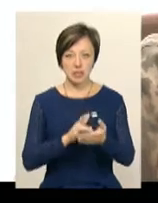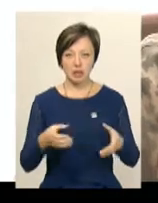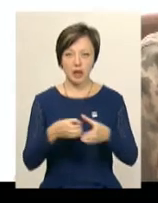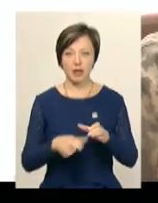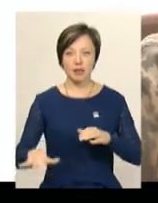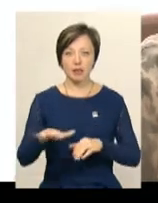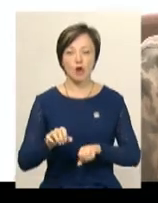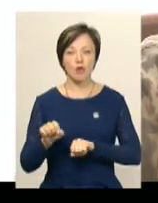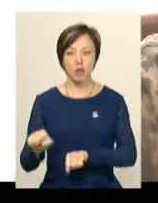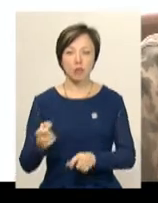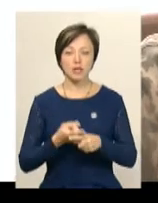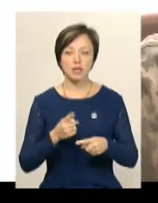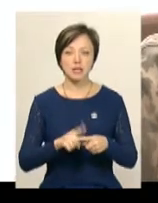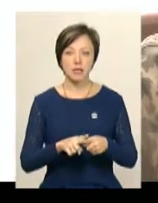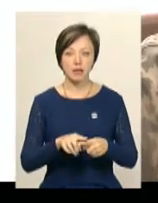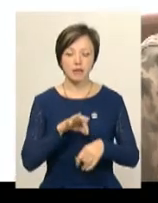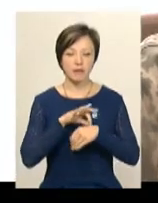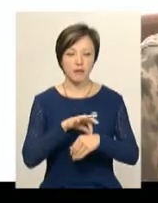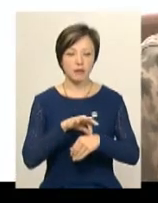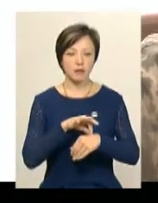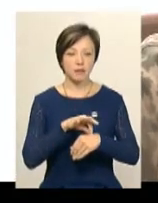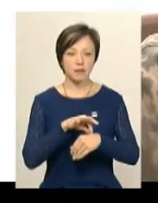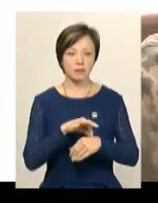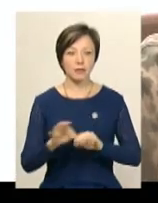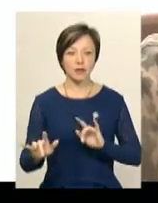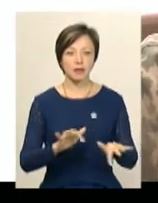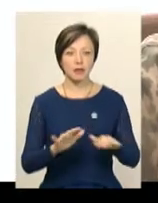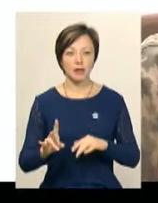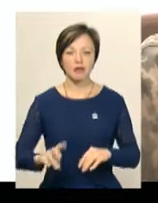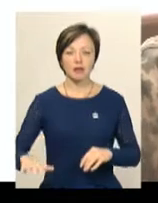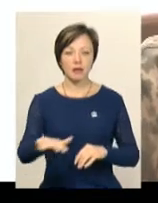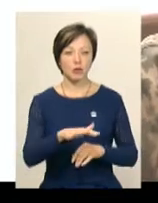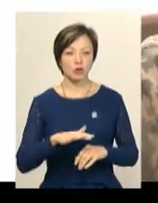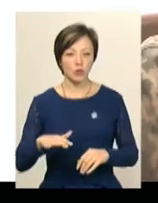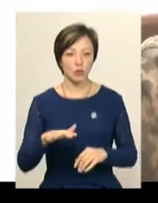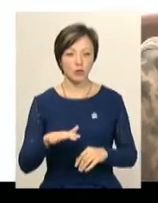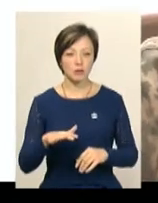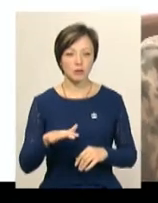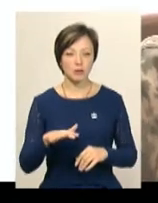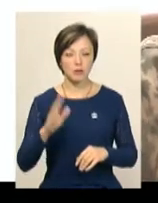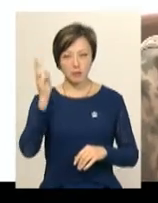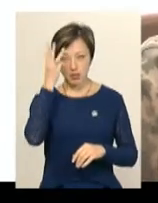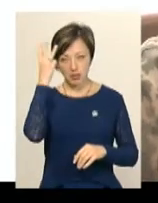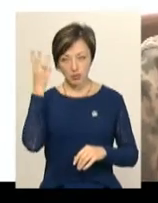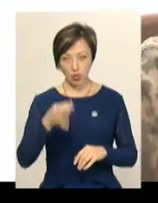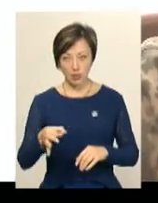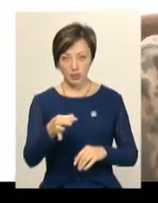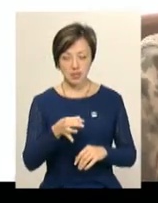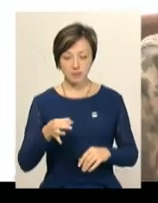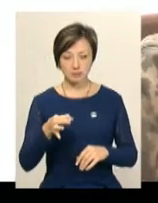територіальної оборони – це ведення дій на території Хмельницької